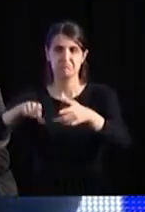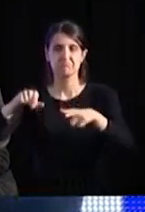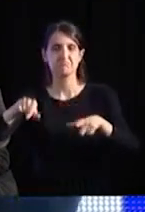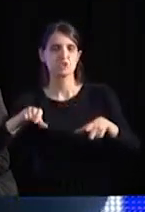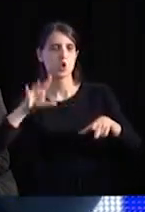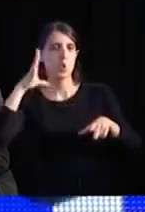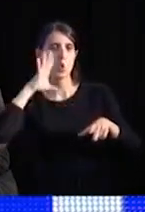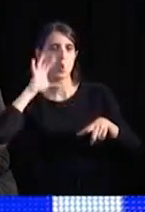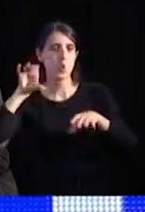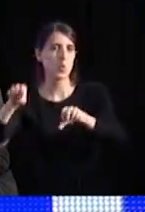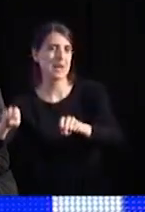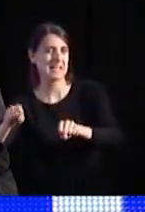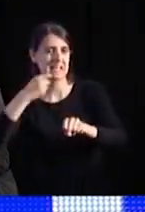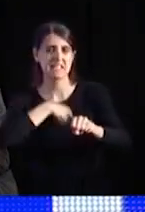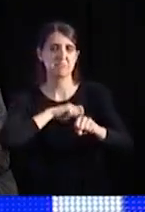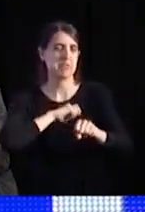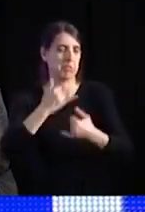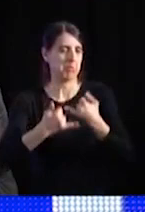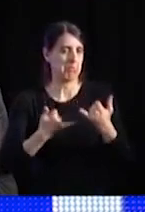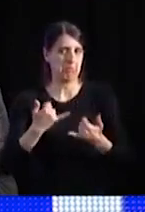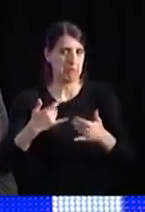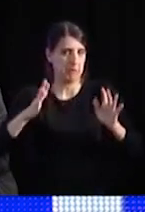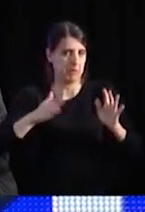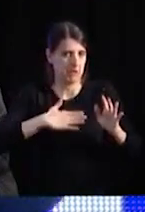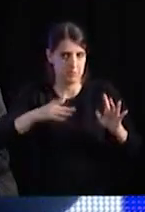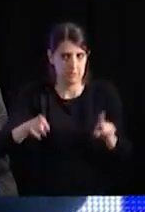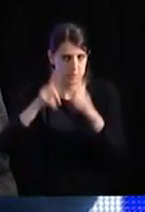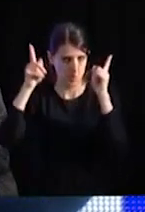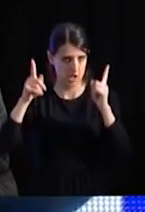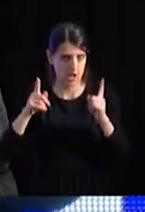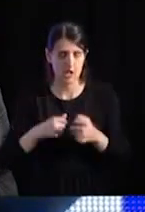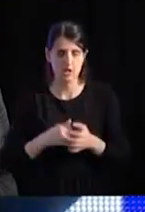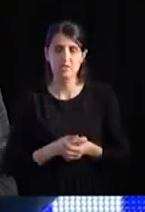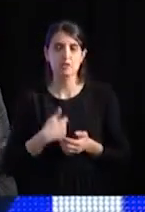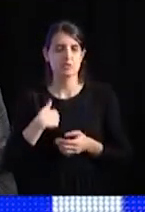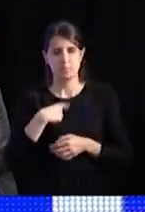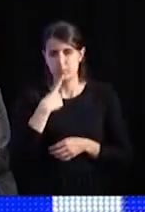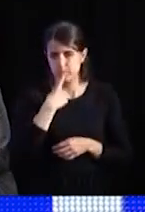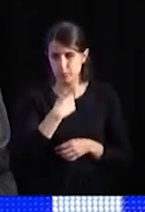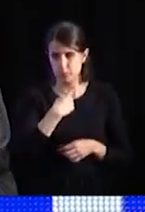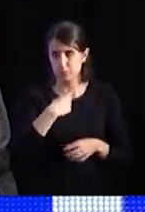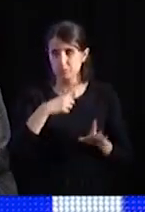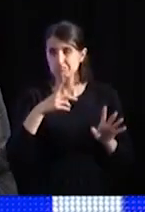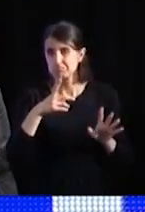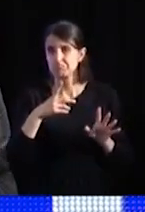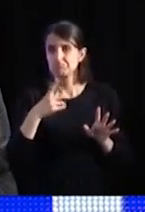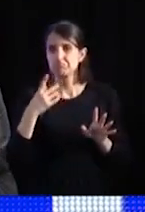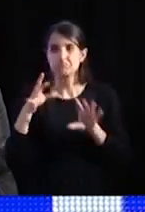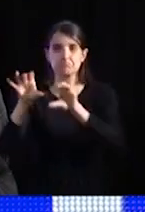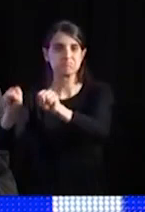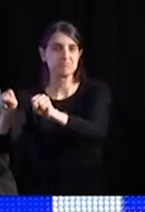d'Espanya no era el seu problema, els era igual. I jo em pregunto, a bloquejar